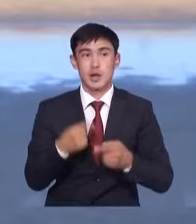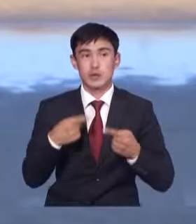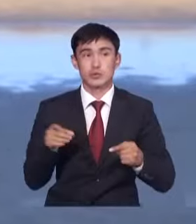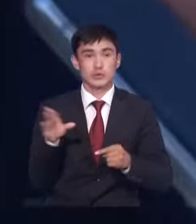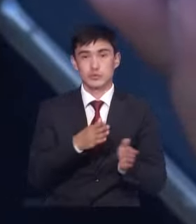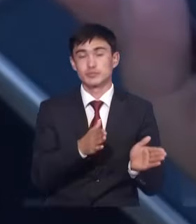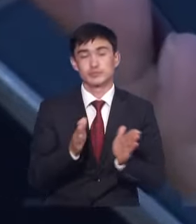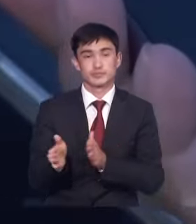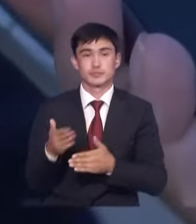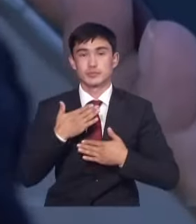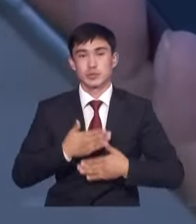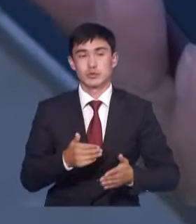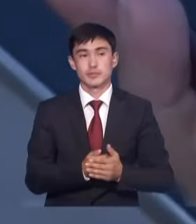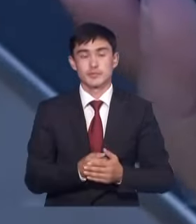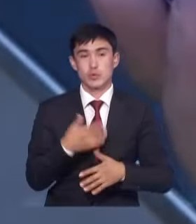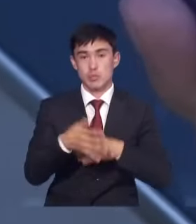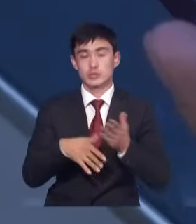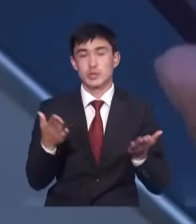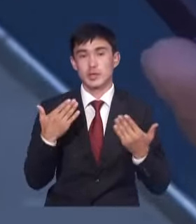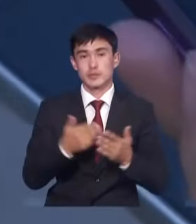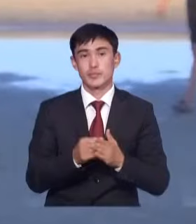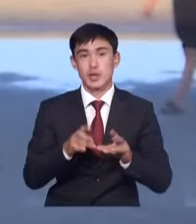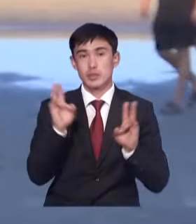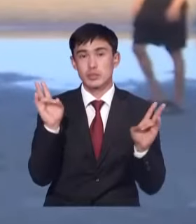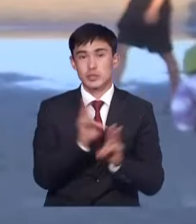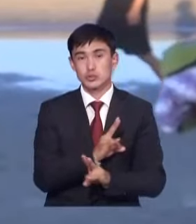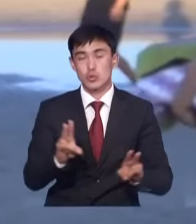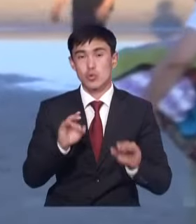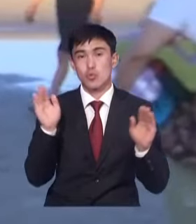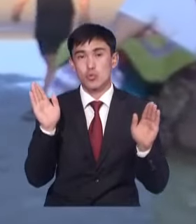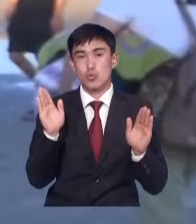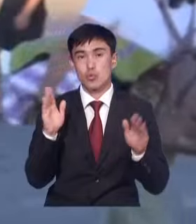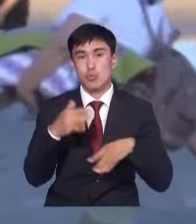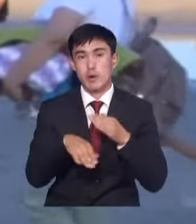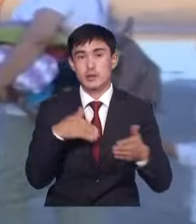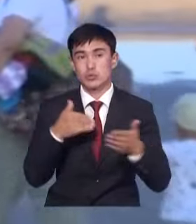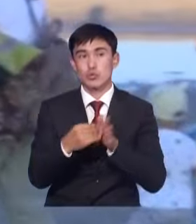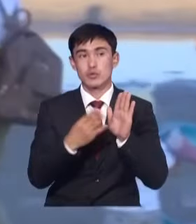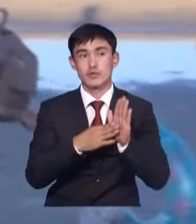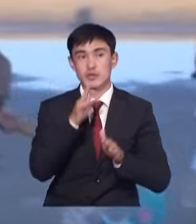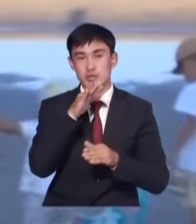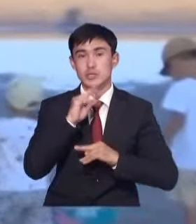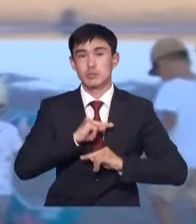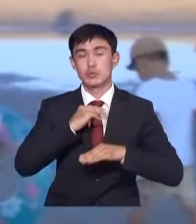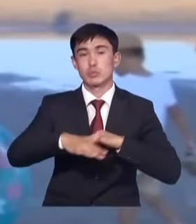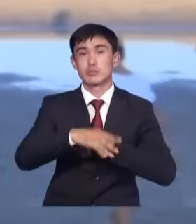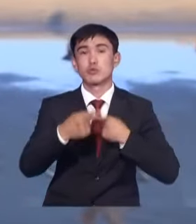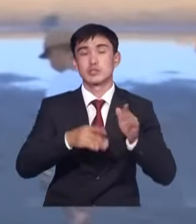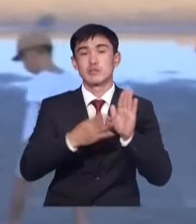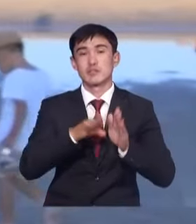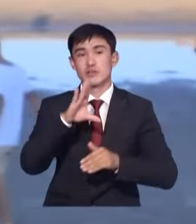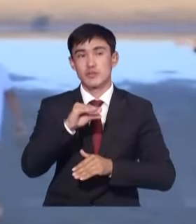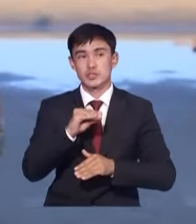все спокойно купаются, отдыхают. Ночное купание тоже запрещено до 9 вечера. Только работает пляж. После 9